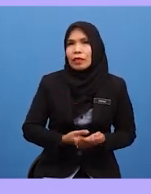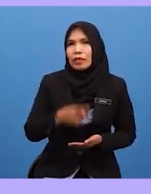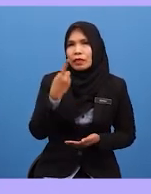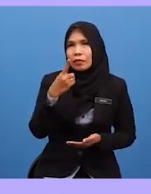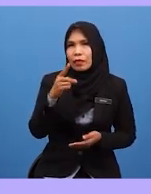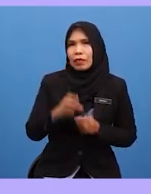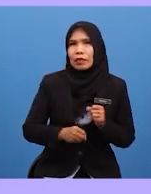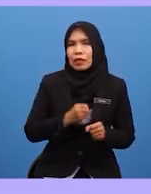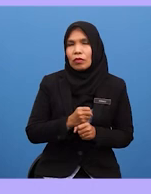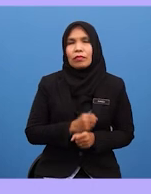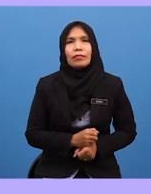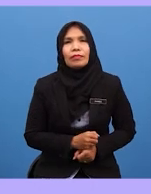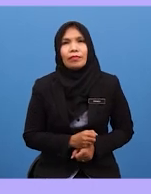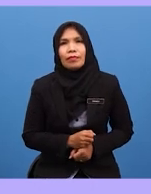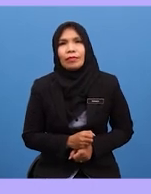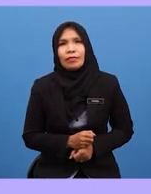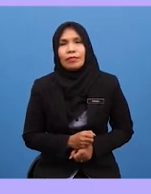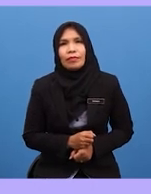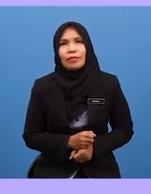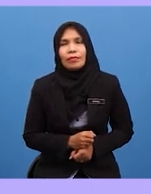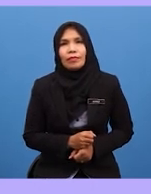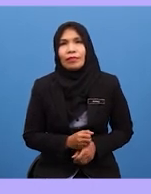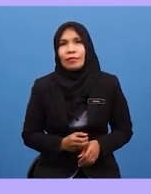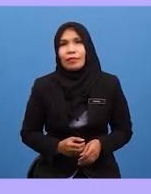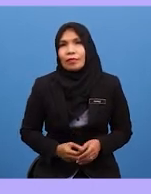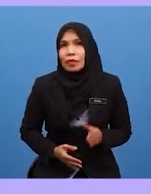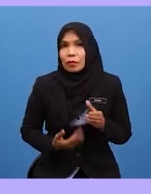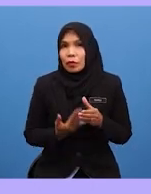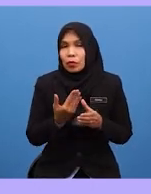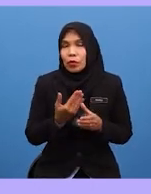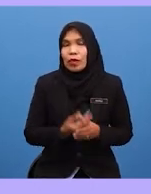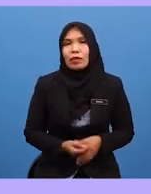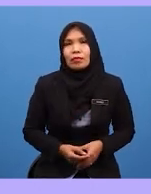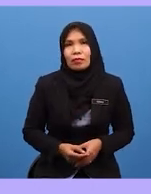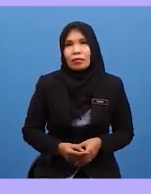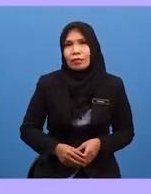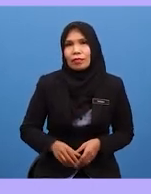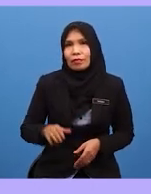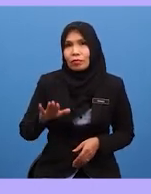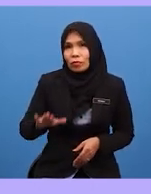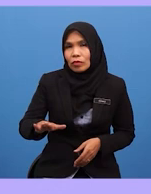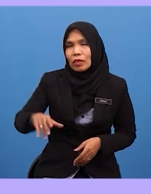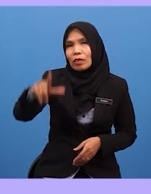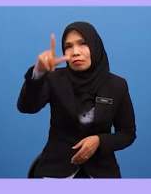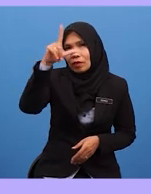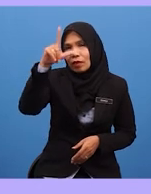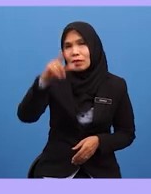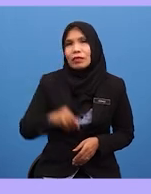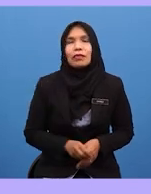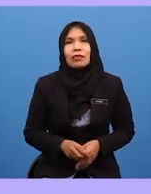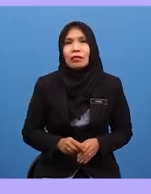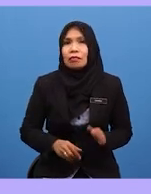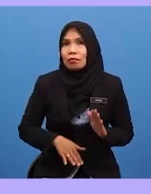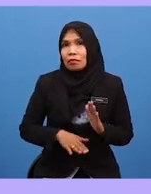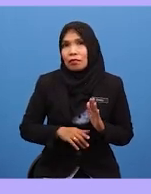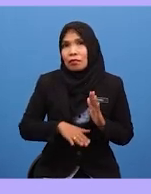tahun. Kadar pertumbuhan budak lelaki lebih tinggi daripada kadar